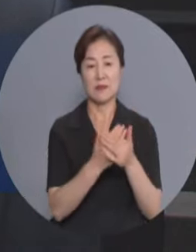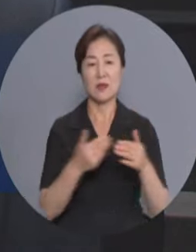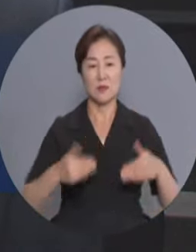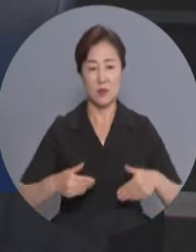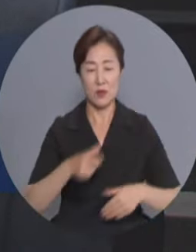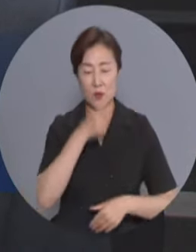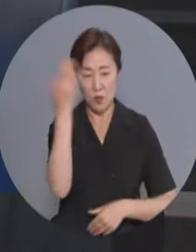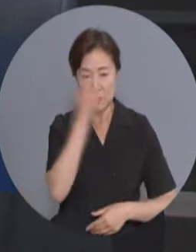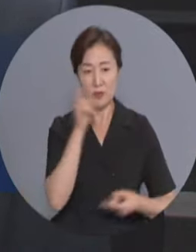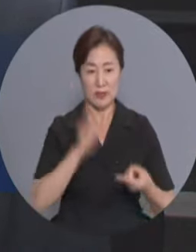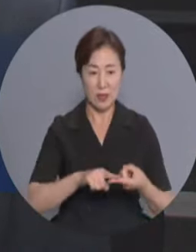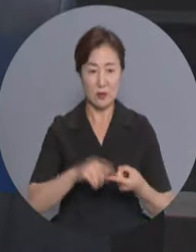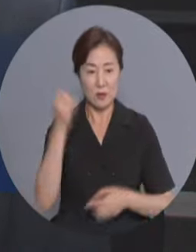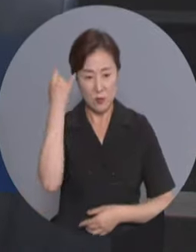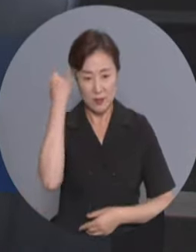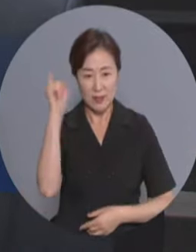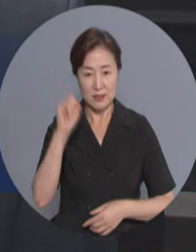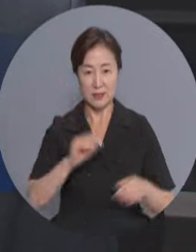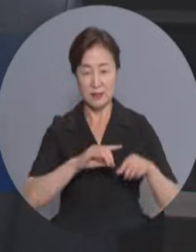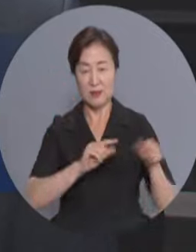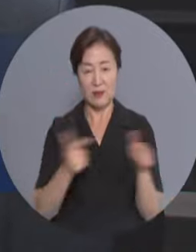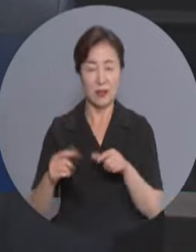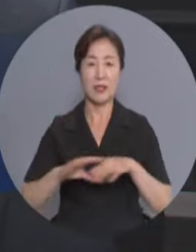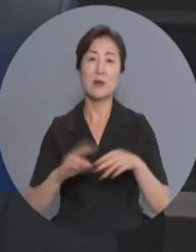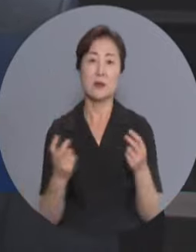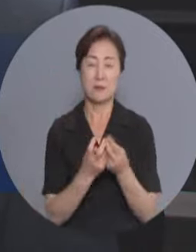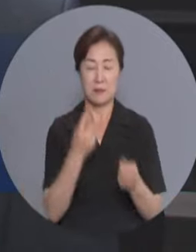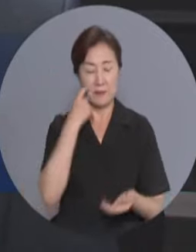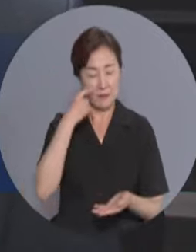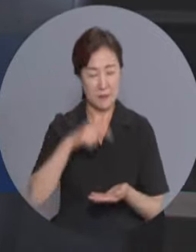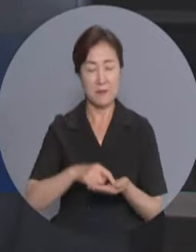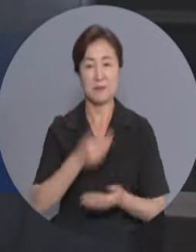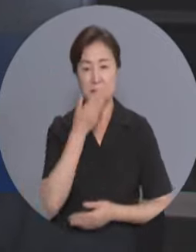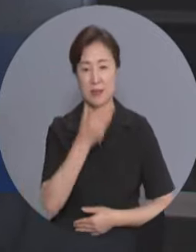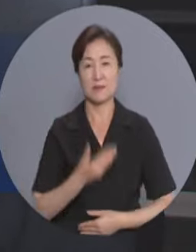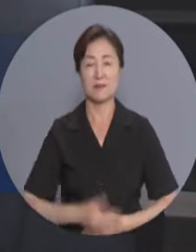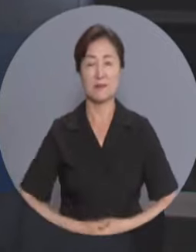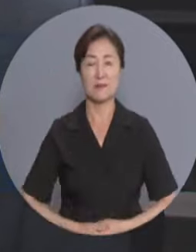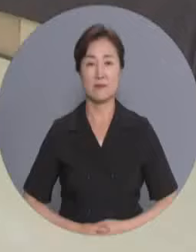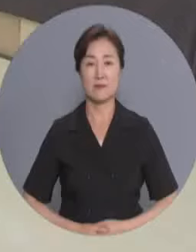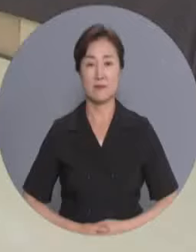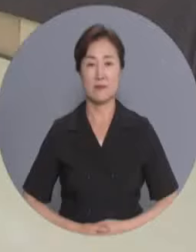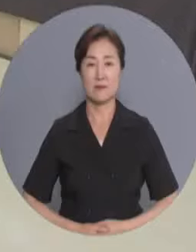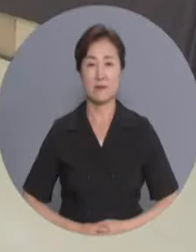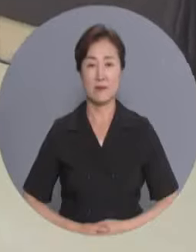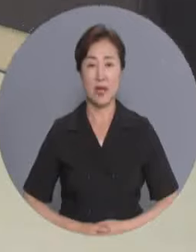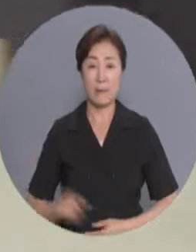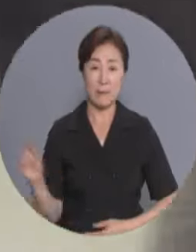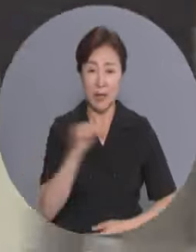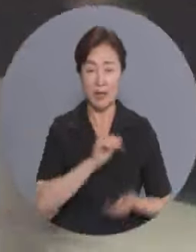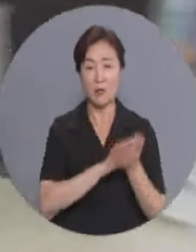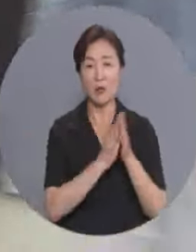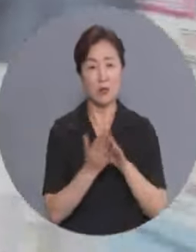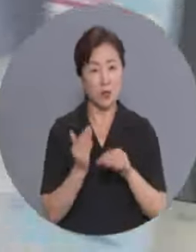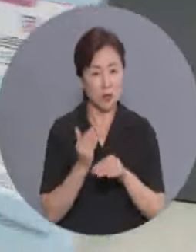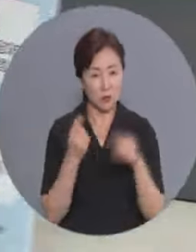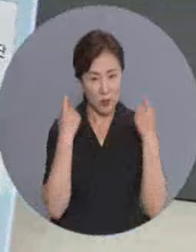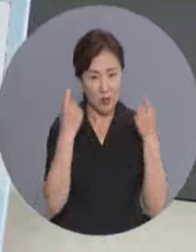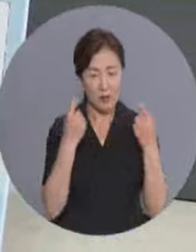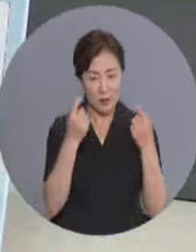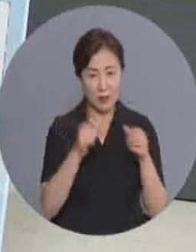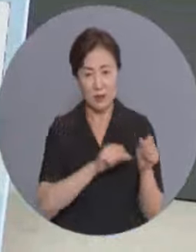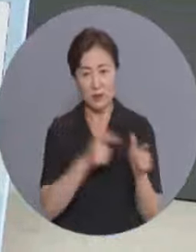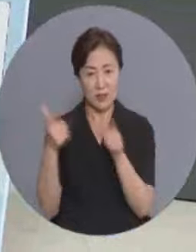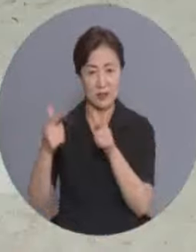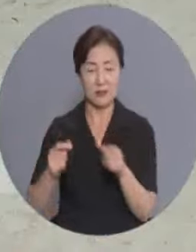활성화시켜야 여수 타원 콘텐츠 여러 가지 또 해법들을 아마 발견할 수 있지 않겠 빠르게 변화하는 관광 트렌드에